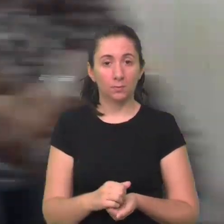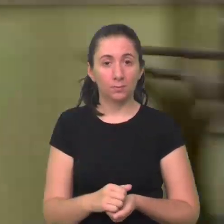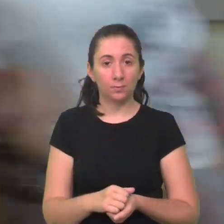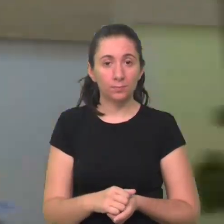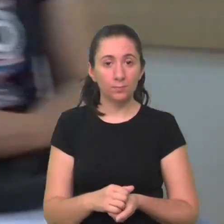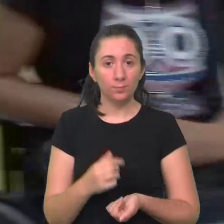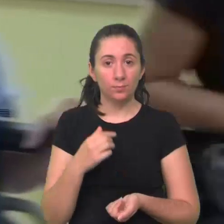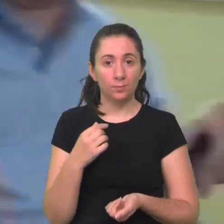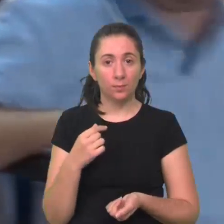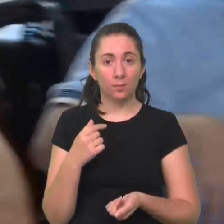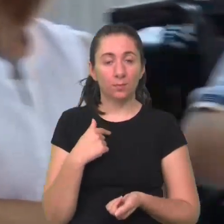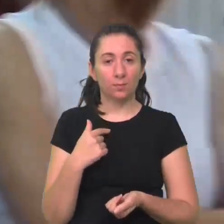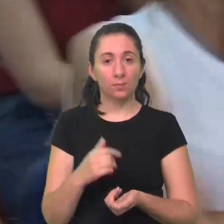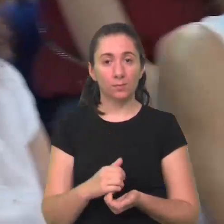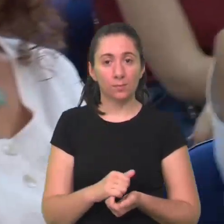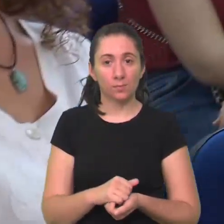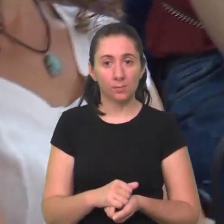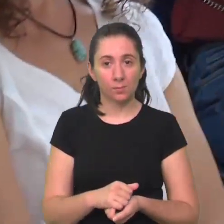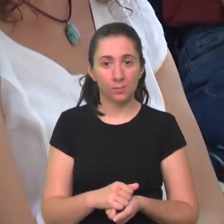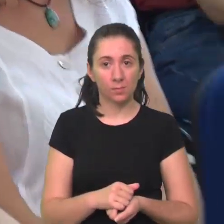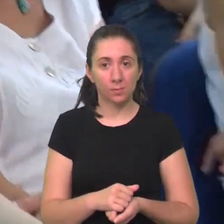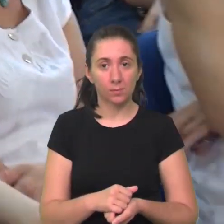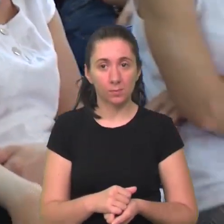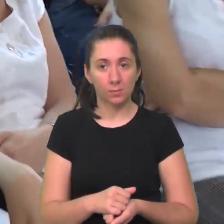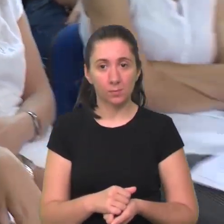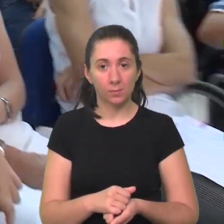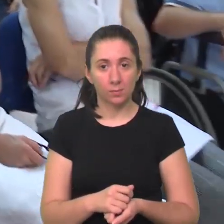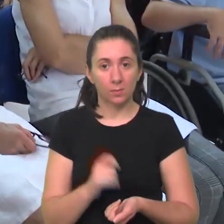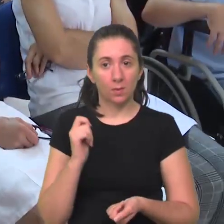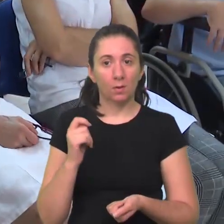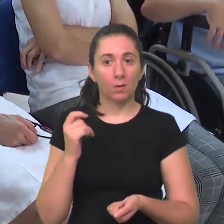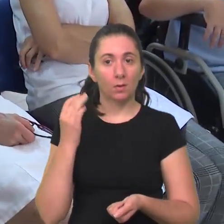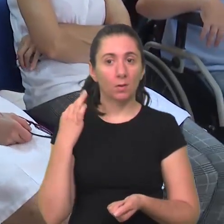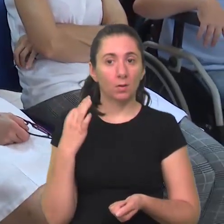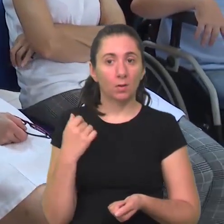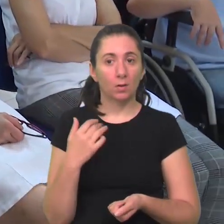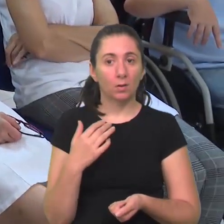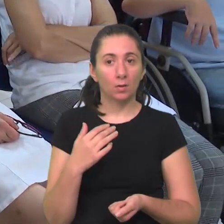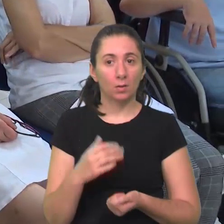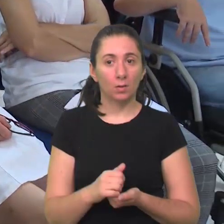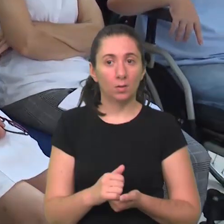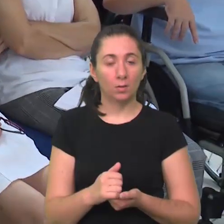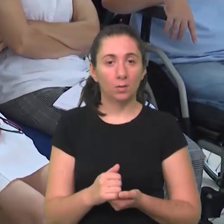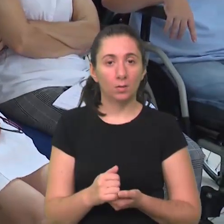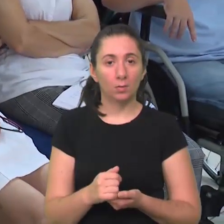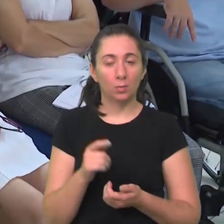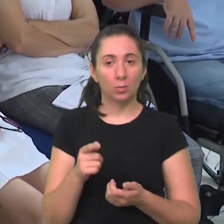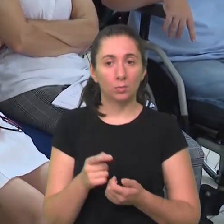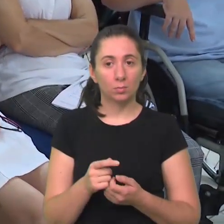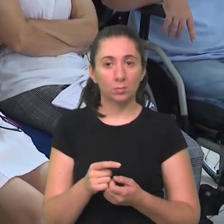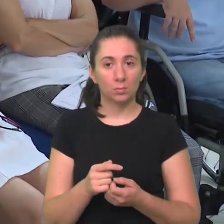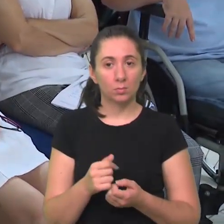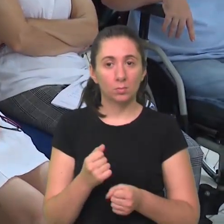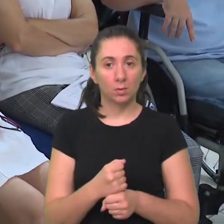sam saznala vašu hormonoterapiju. Znači, mi smo skoro sa tim više što imam, što mi je dijete trebalo tamo tada krenuti u